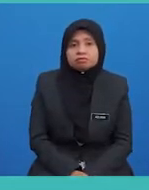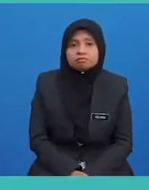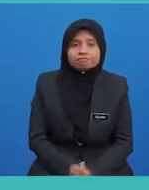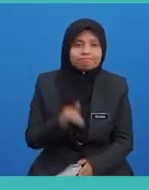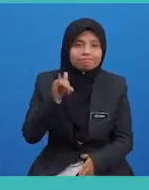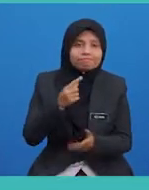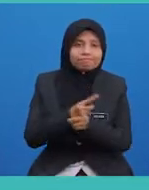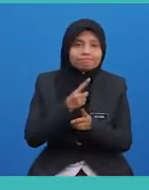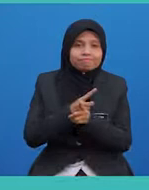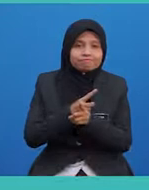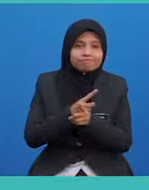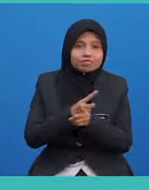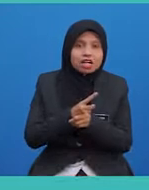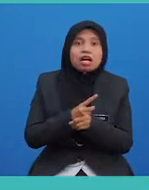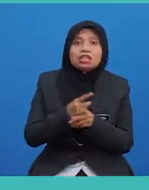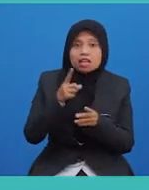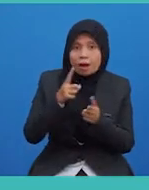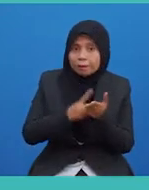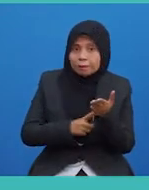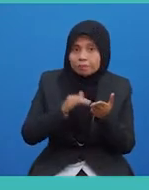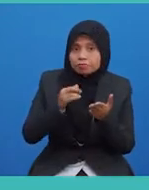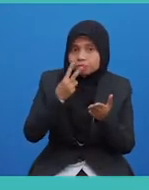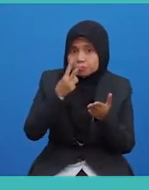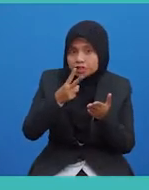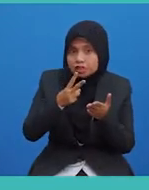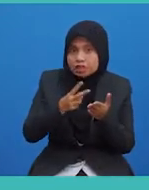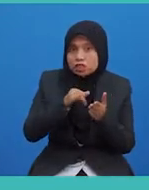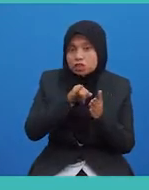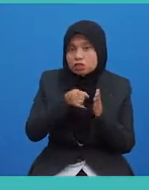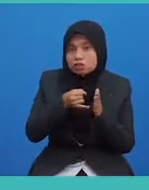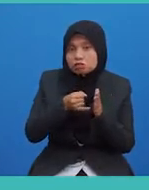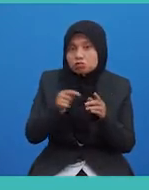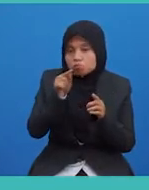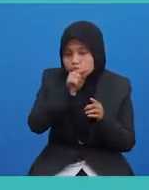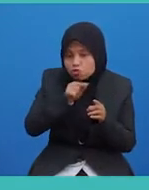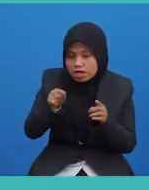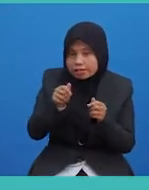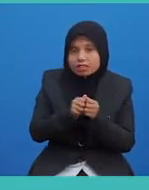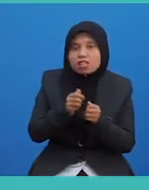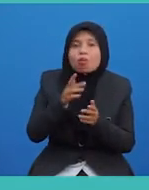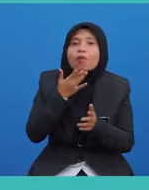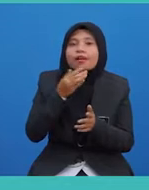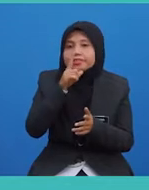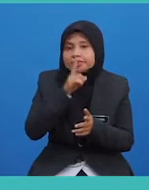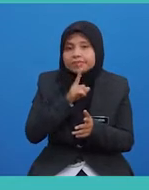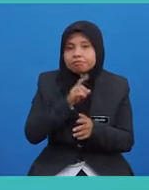Ya, betul. Data tersurat adalah jumlah besar dibulatkan dengan warna merah tersebut.